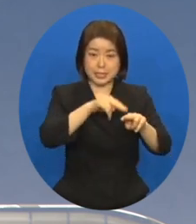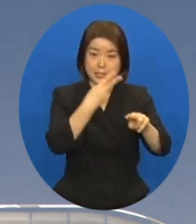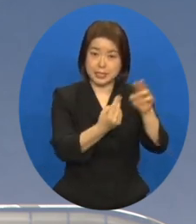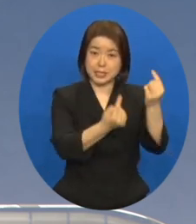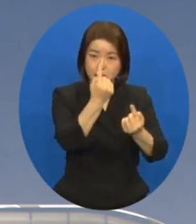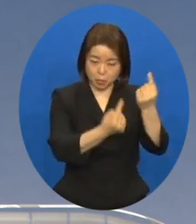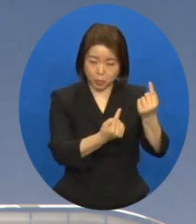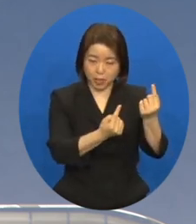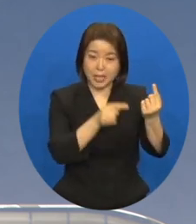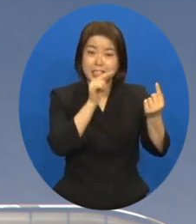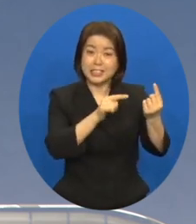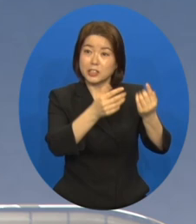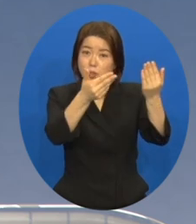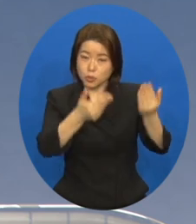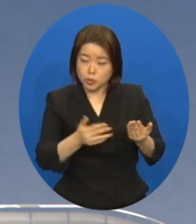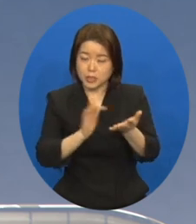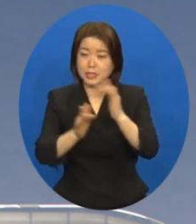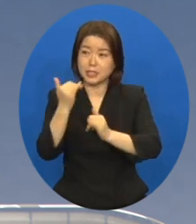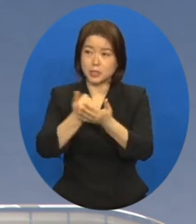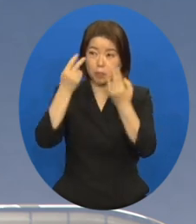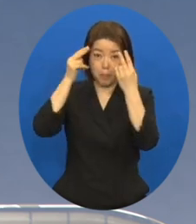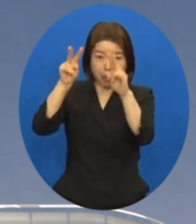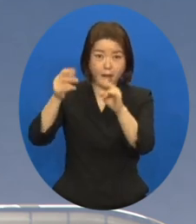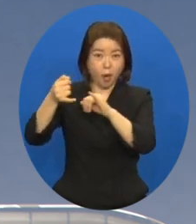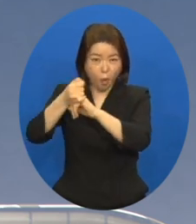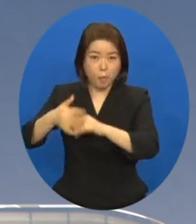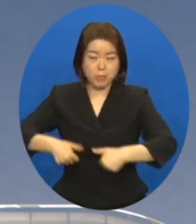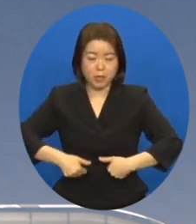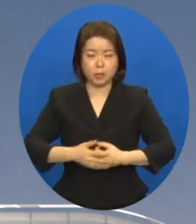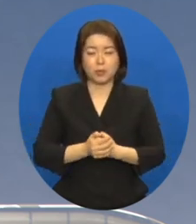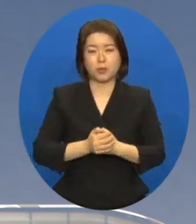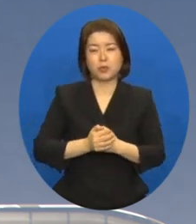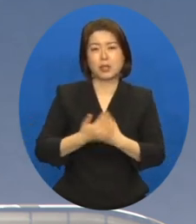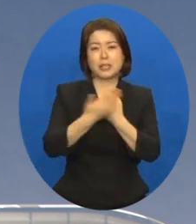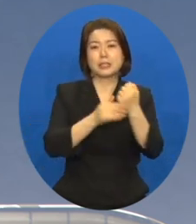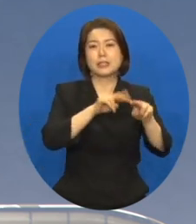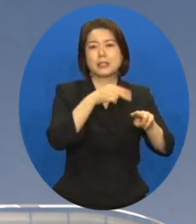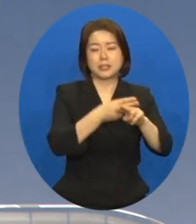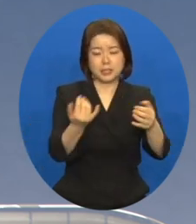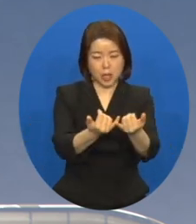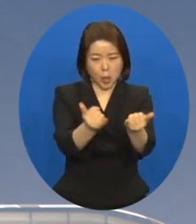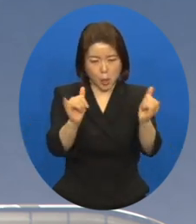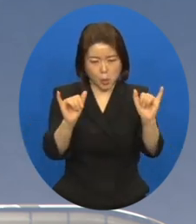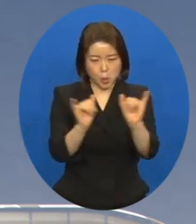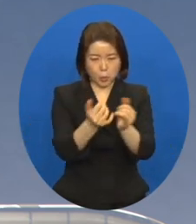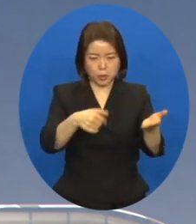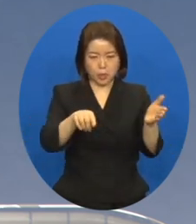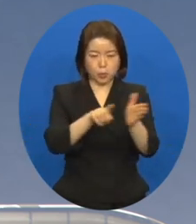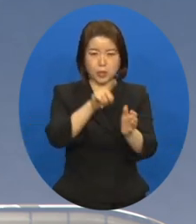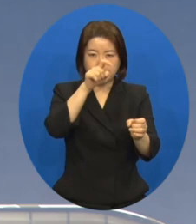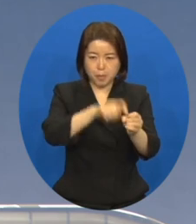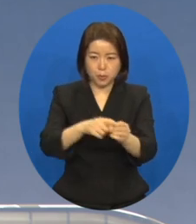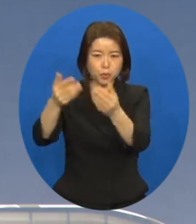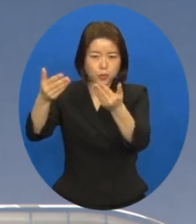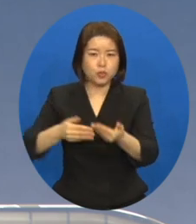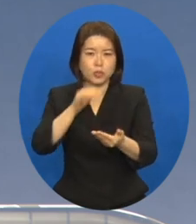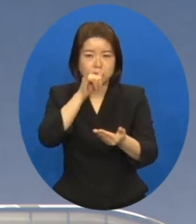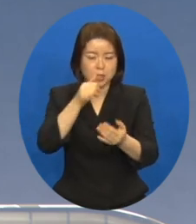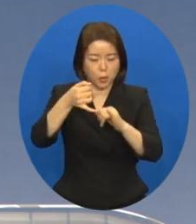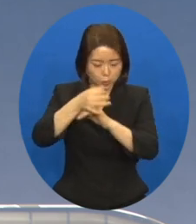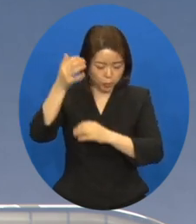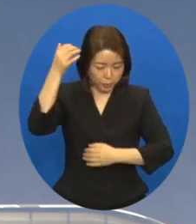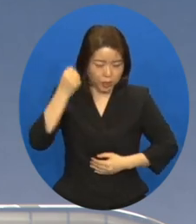은사를 주시는 예수님을 바라봐야 되고 그리고 은사는 공동체를 위하여 주시는 것 명심해야 한다는